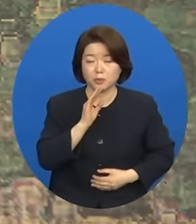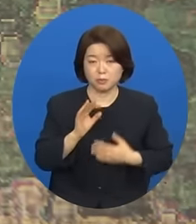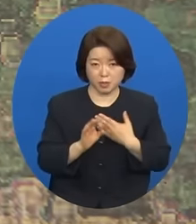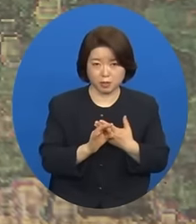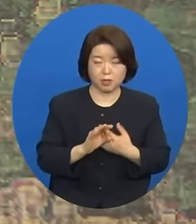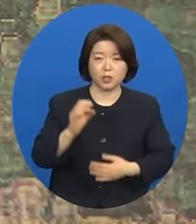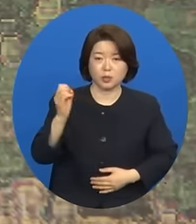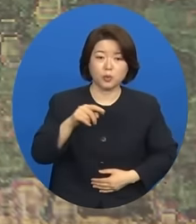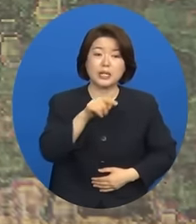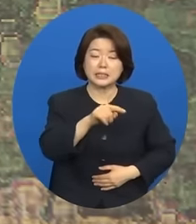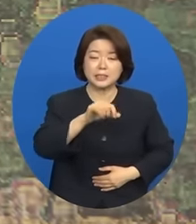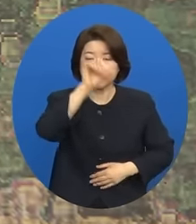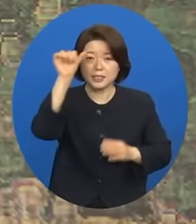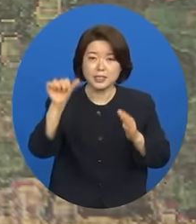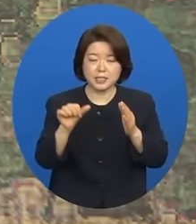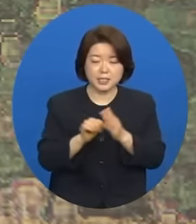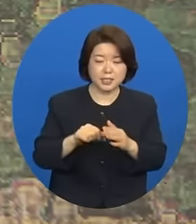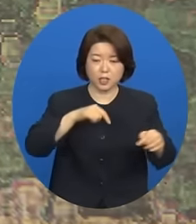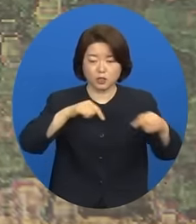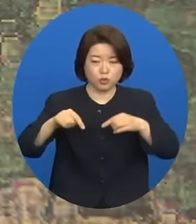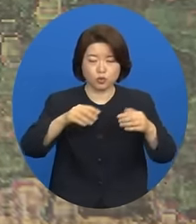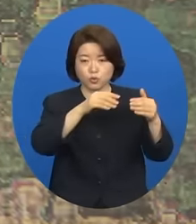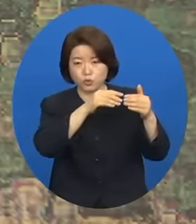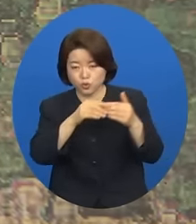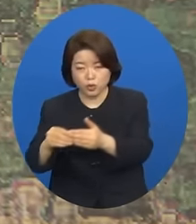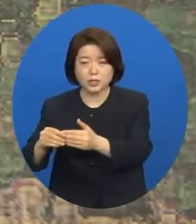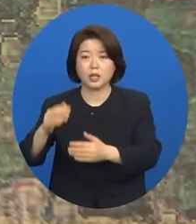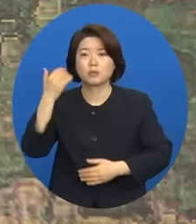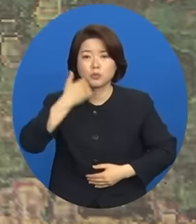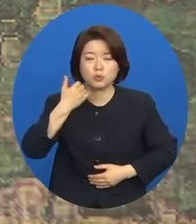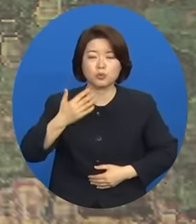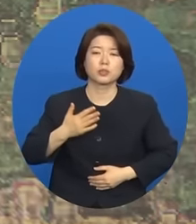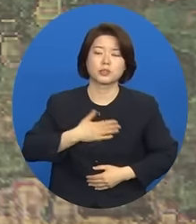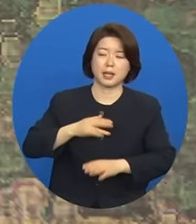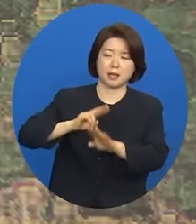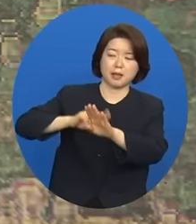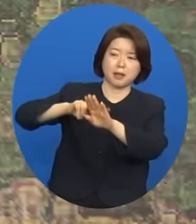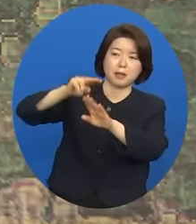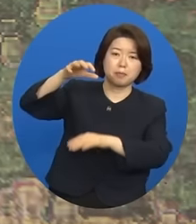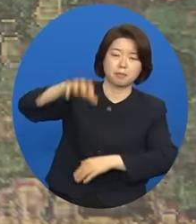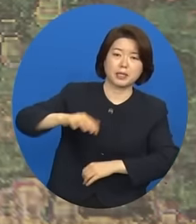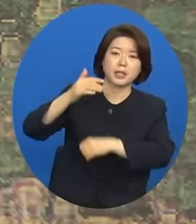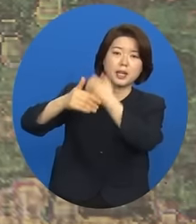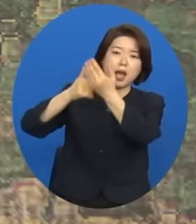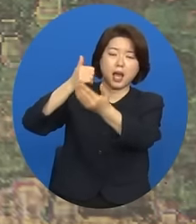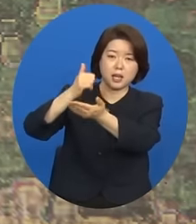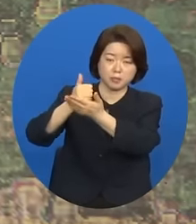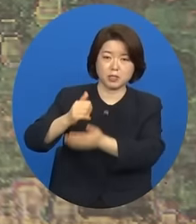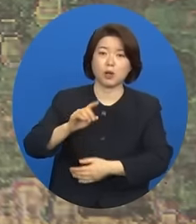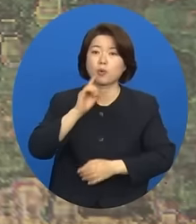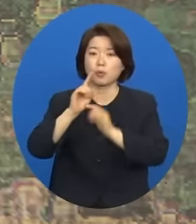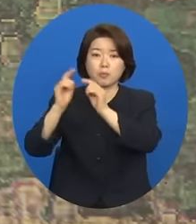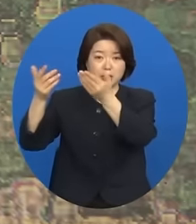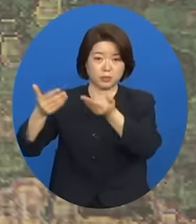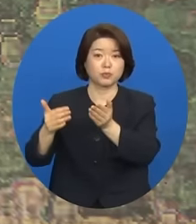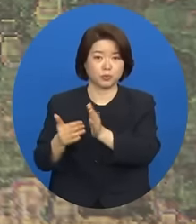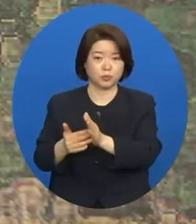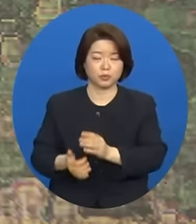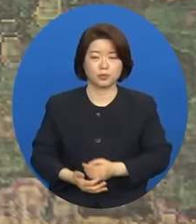너의 인생을 주관하고 이끌어가는 자는 바로 나 베델의 하나님이다 라고 말씀을 지금 하시는